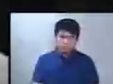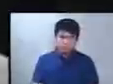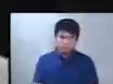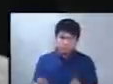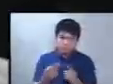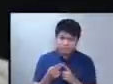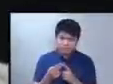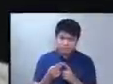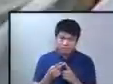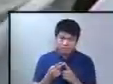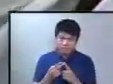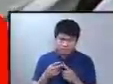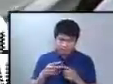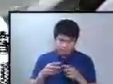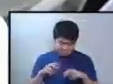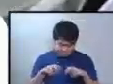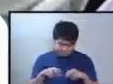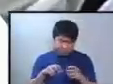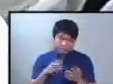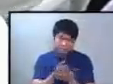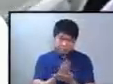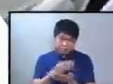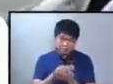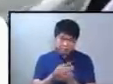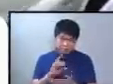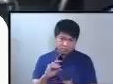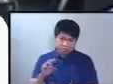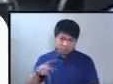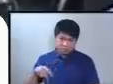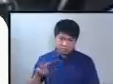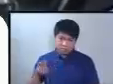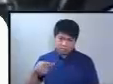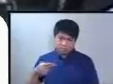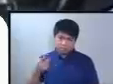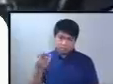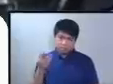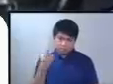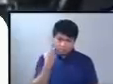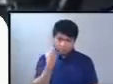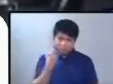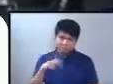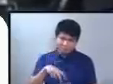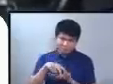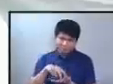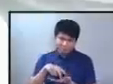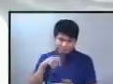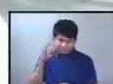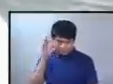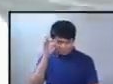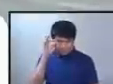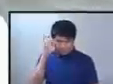Hanggang sa pagtalakay sa budget ng Department of Public Works and Highways kanina, nanindigan pa rin si Senate Minority Leader Franklin Drilon na